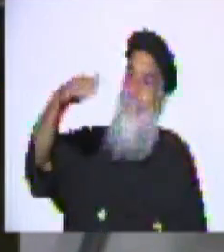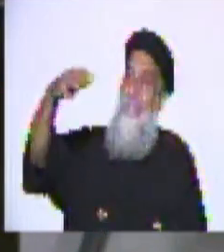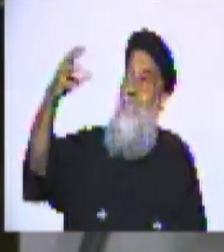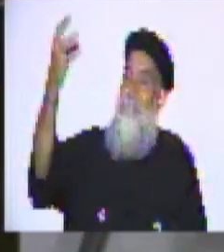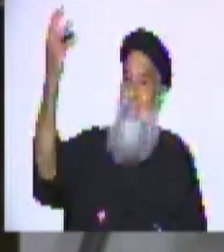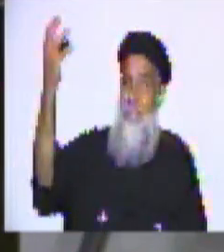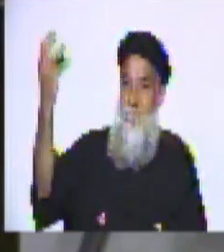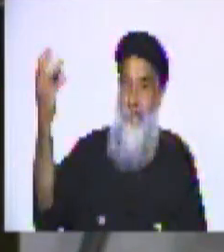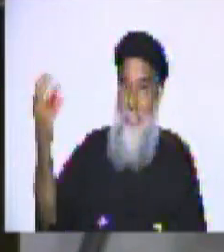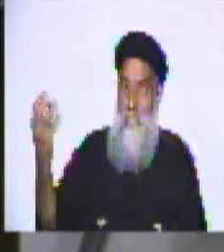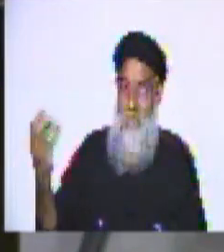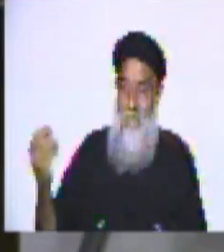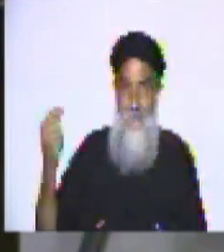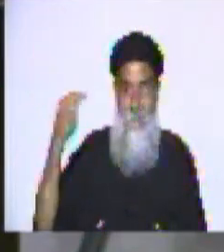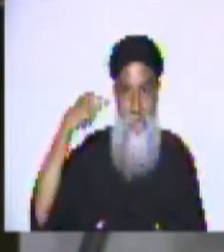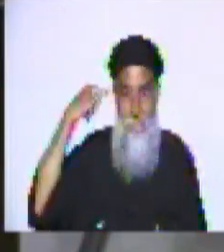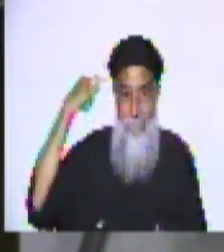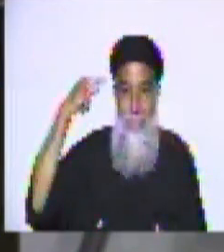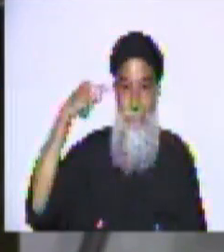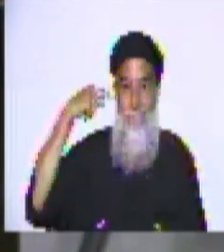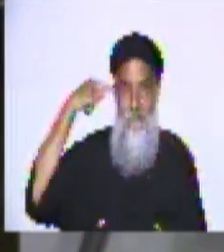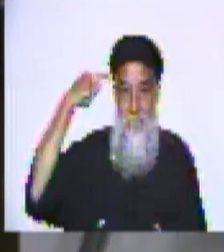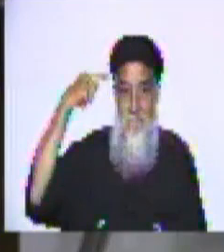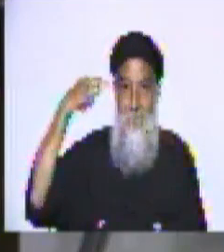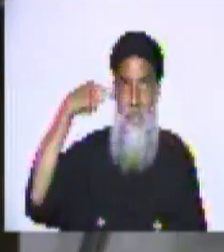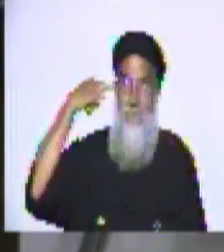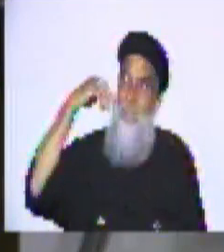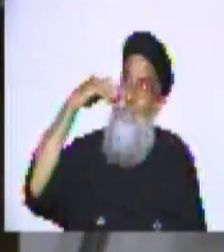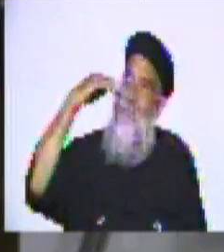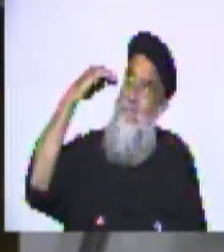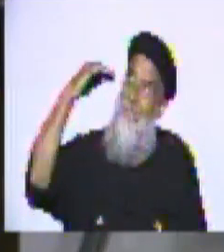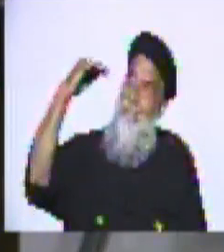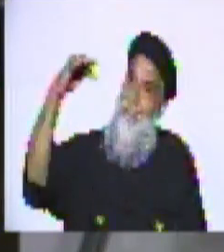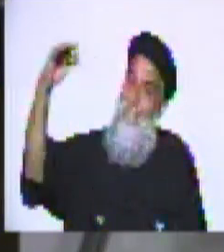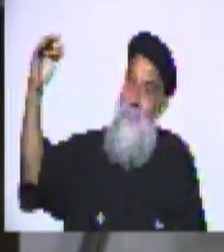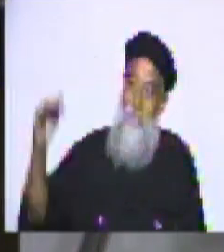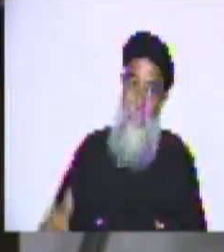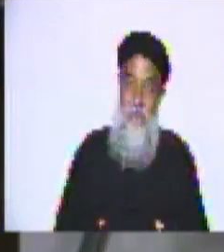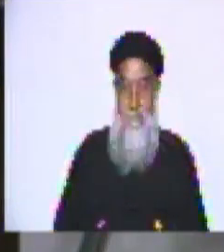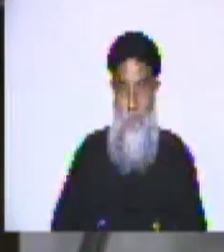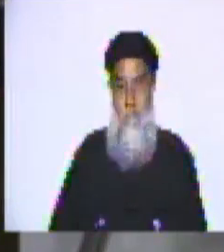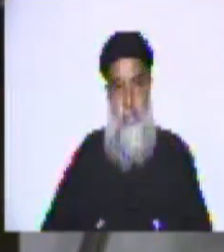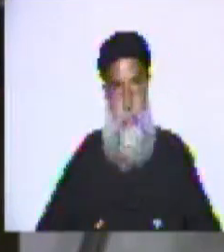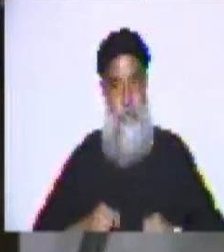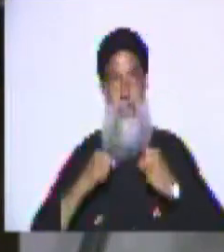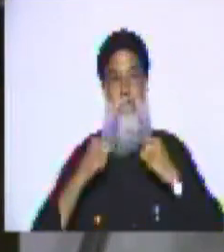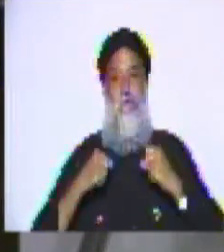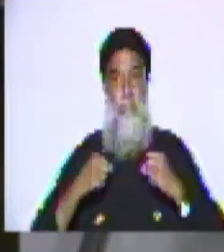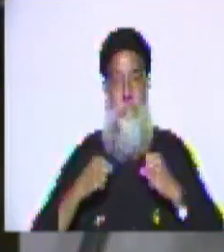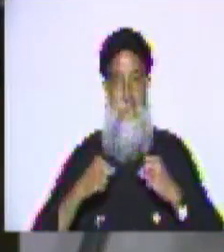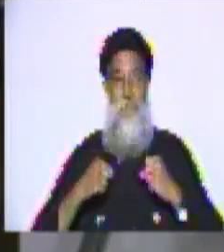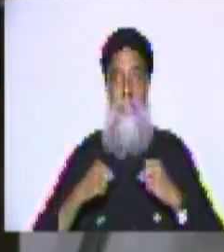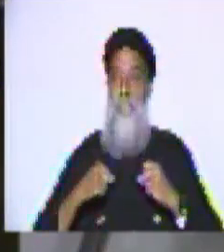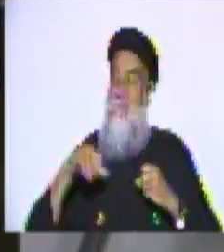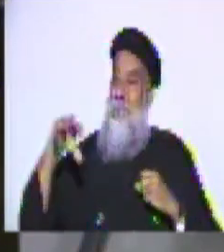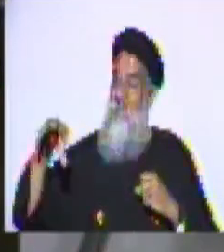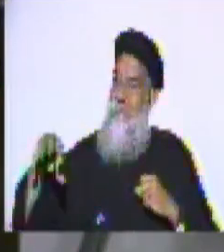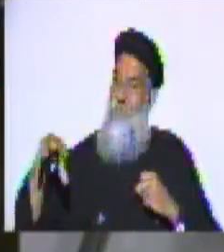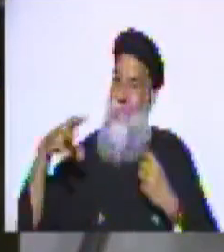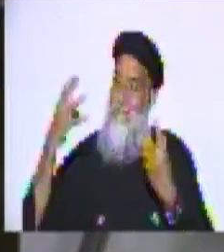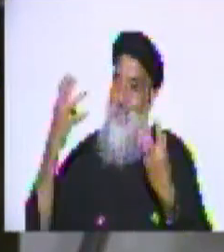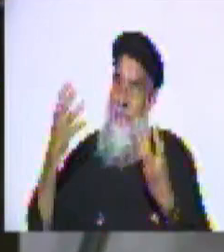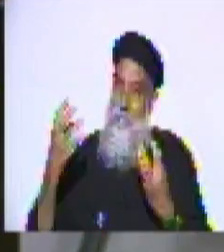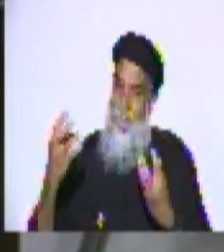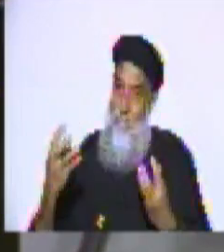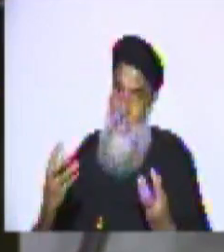هادئ بيكتسب الهدوء. يعني لو إنسان شوية عصبي مثلا وقعد في مكان